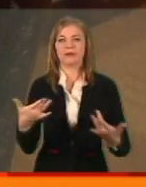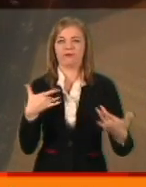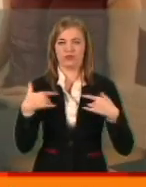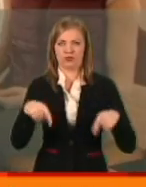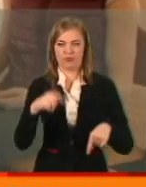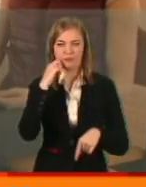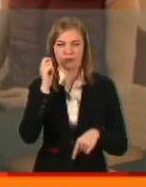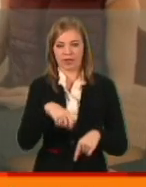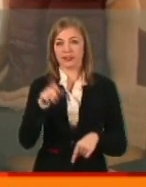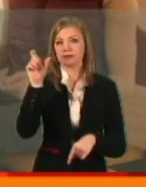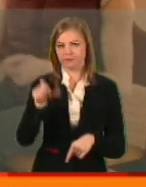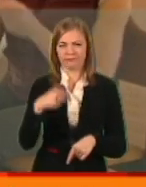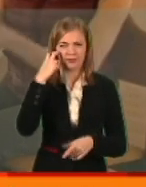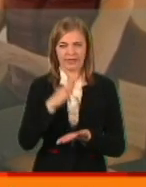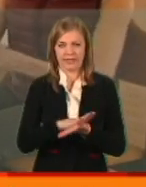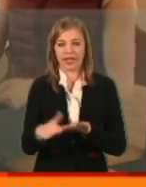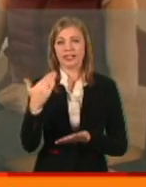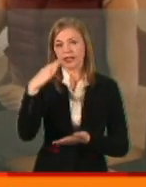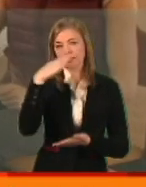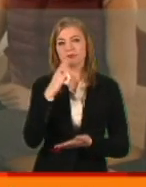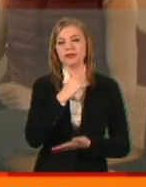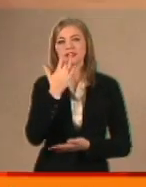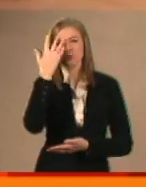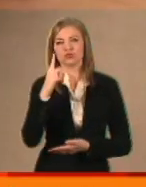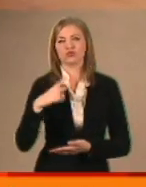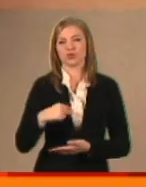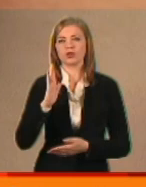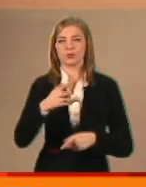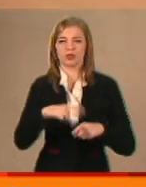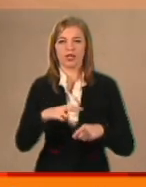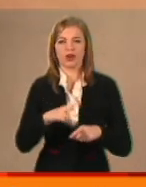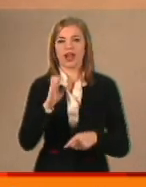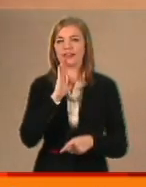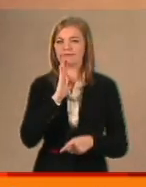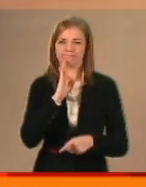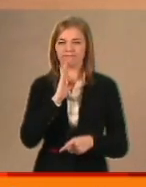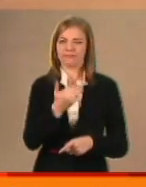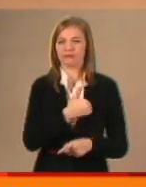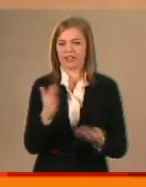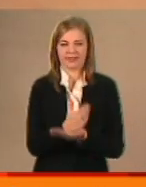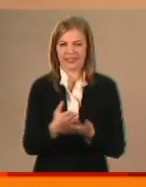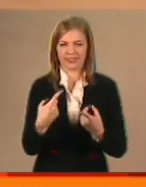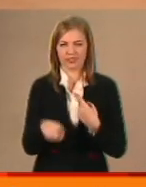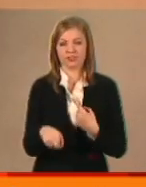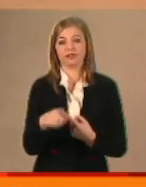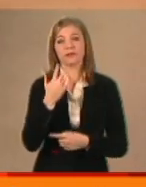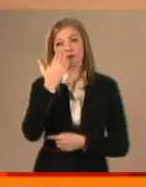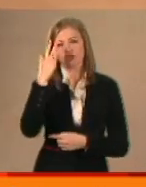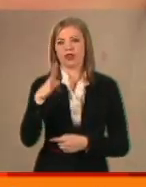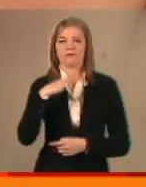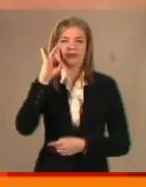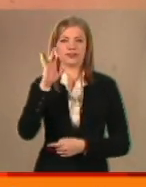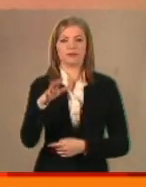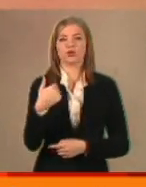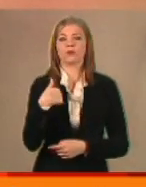в Україні. Яна – киянка. Її батьки мріяли, що донька буде лікаркою, а вона прагнула геть іншого. Мечтала бути